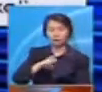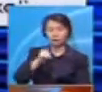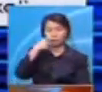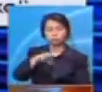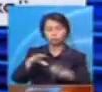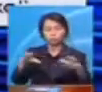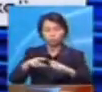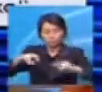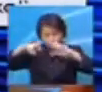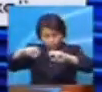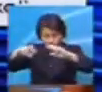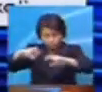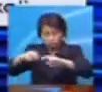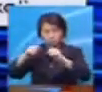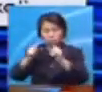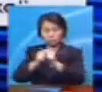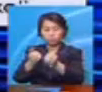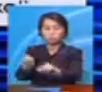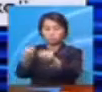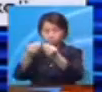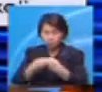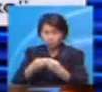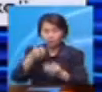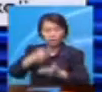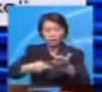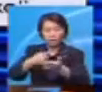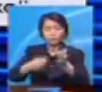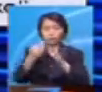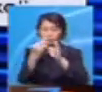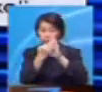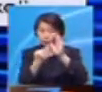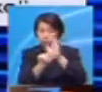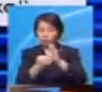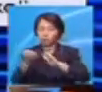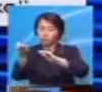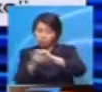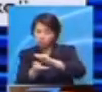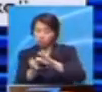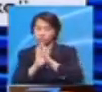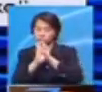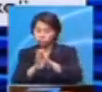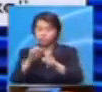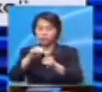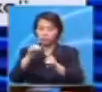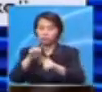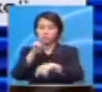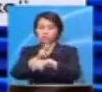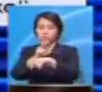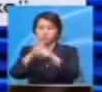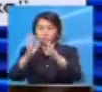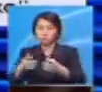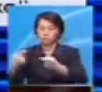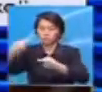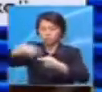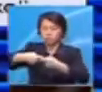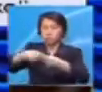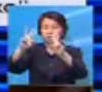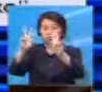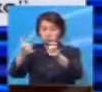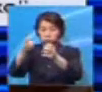menjalankan siasatan dengan mengemukakan sebarang fakta dokumen bukti atau saksi yang berkaitan dengan